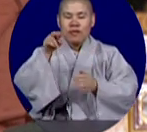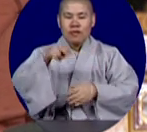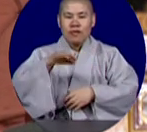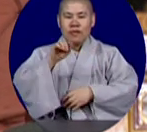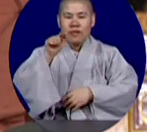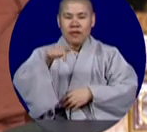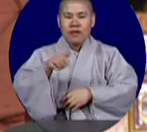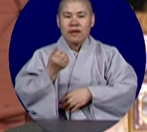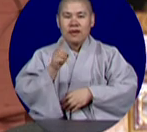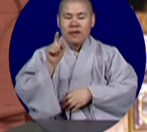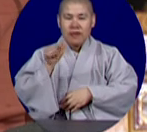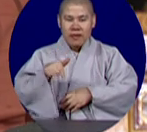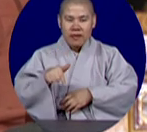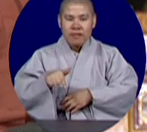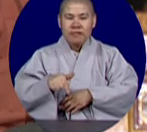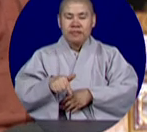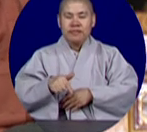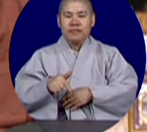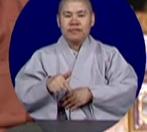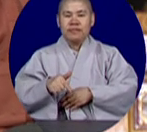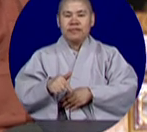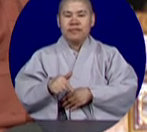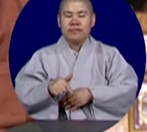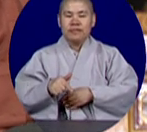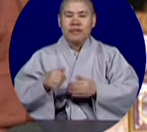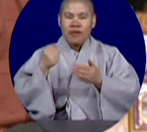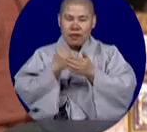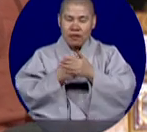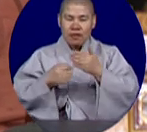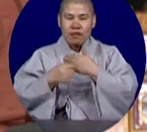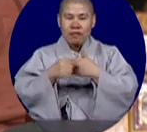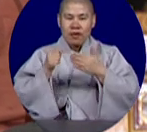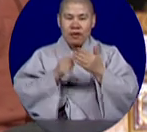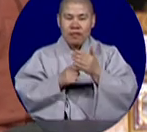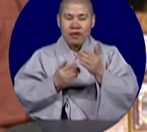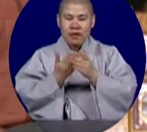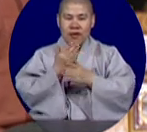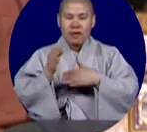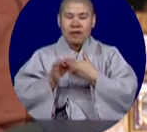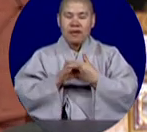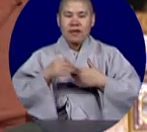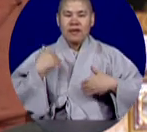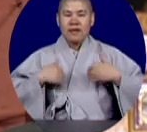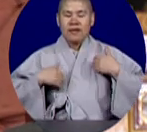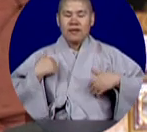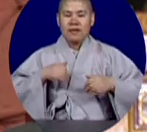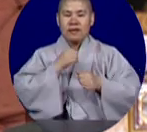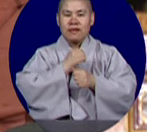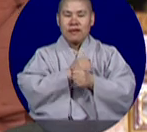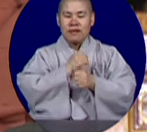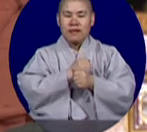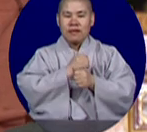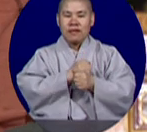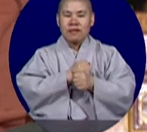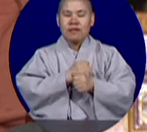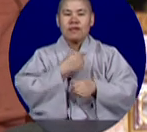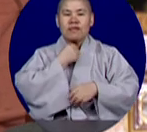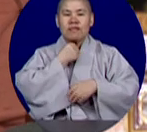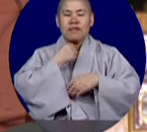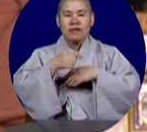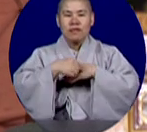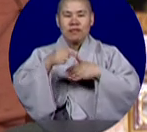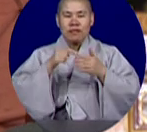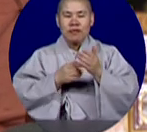말이죠. 그렇게 결정심이 딱 들면 즐겁게 하려는 마음이 생겨요.